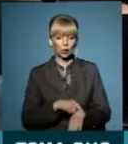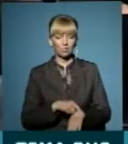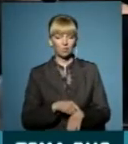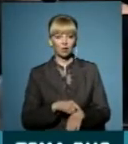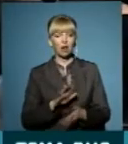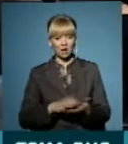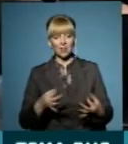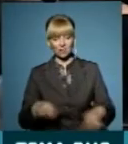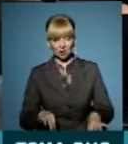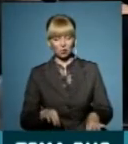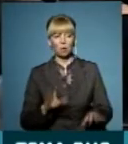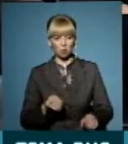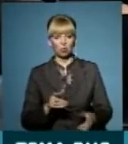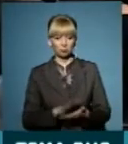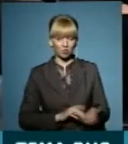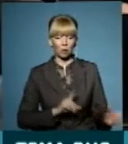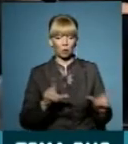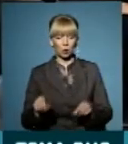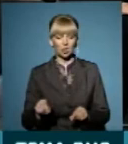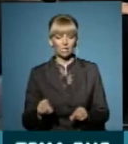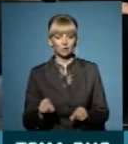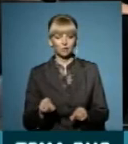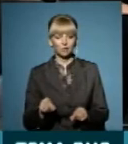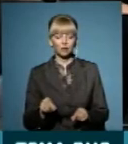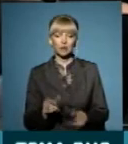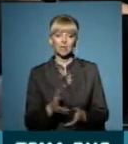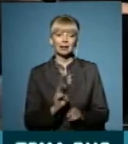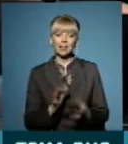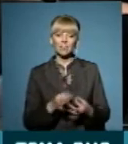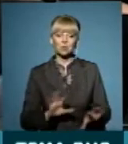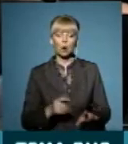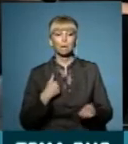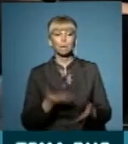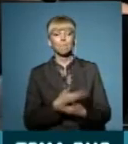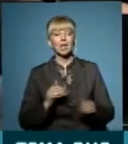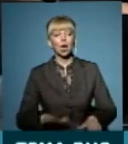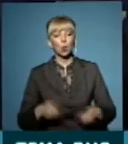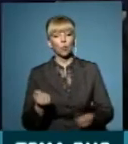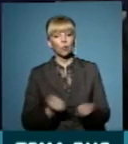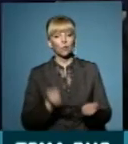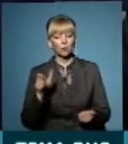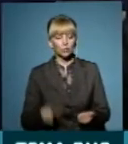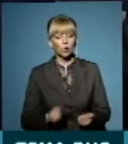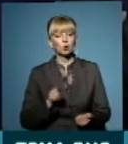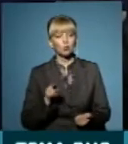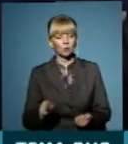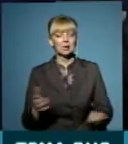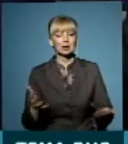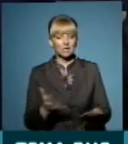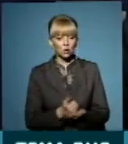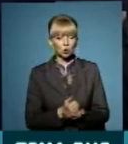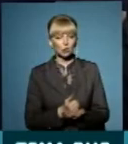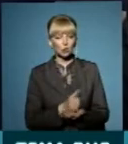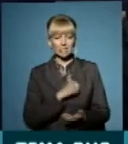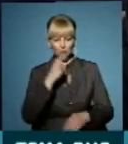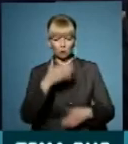далі відпустити, і цей водій може поїхати? Ну, не відпустити. Ми рекомендуємо водію, щоб він знайшов